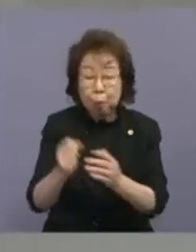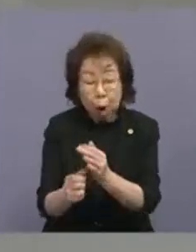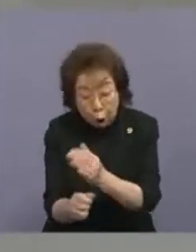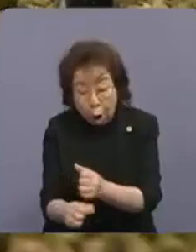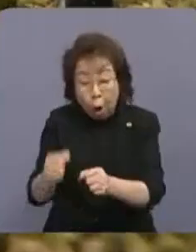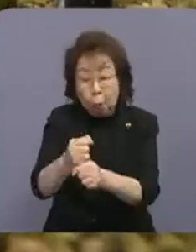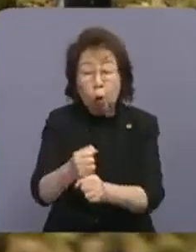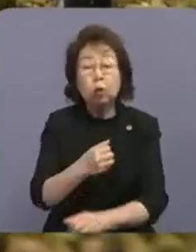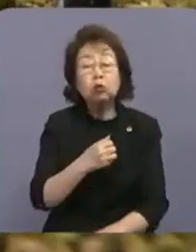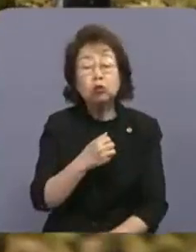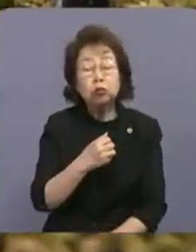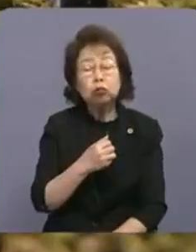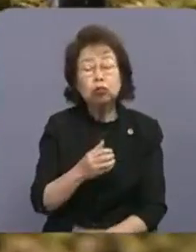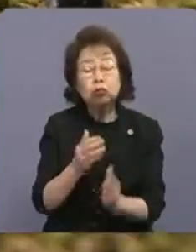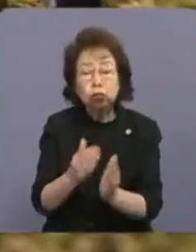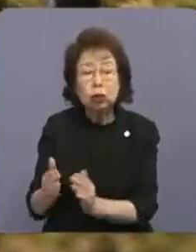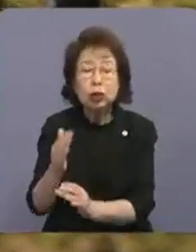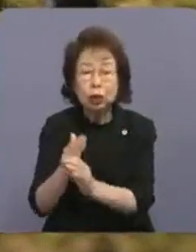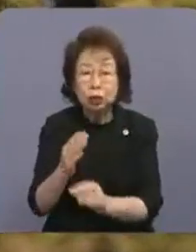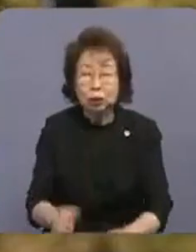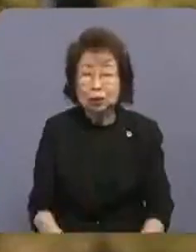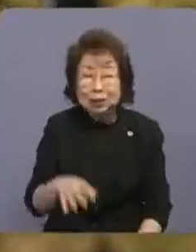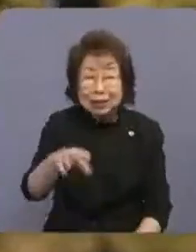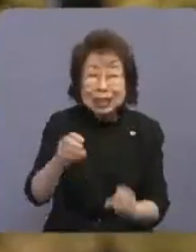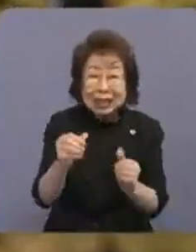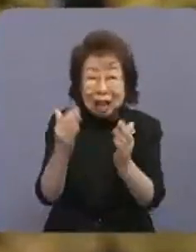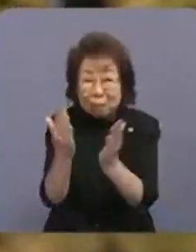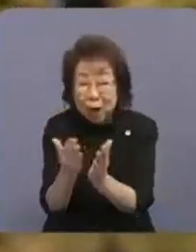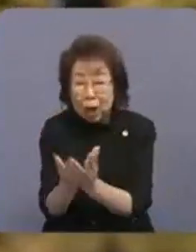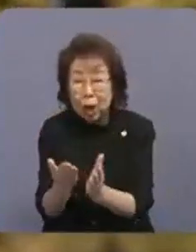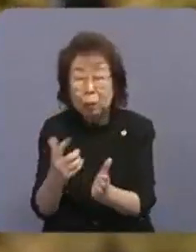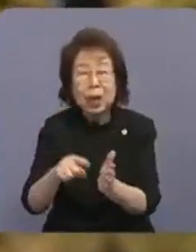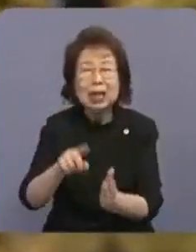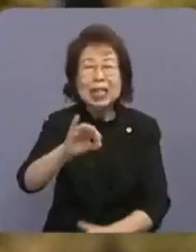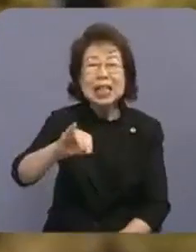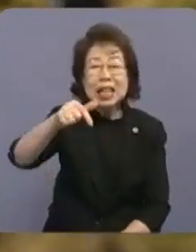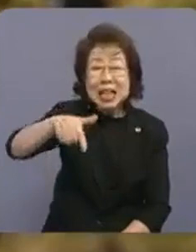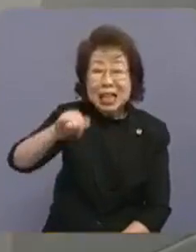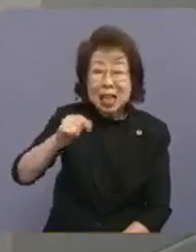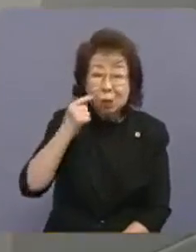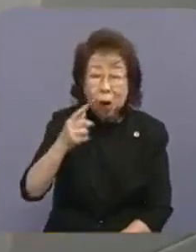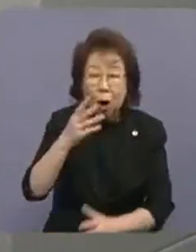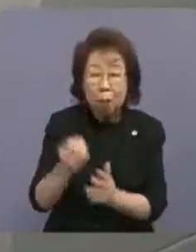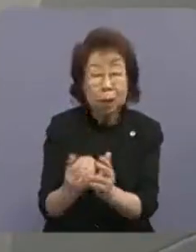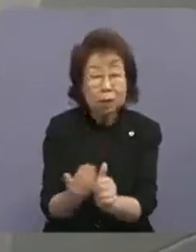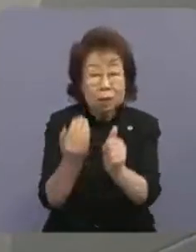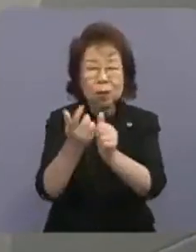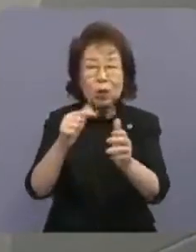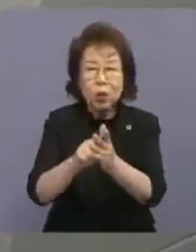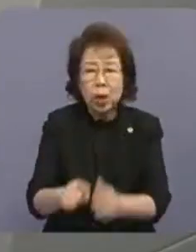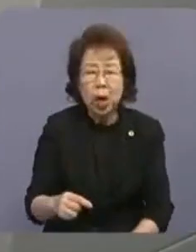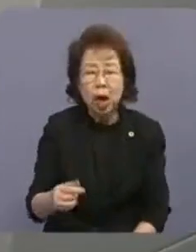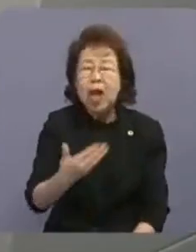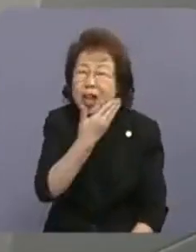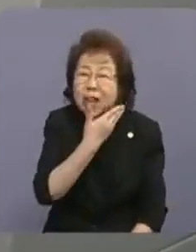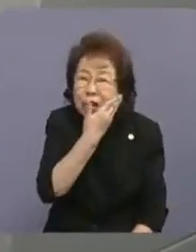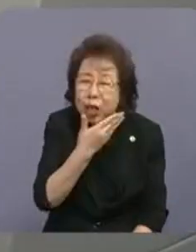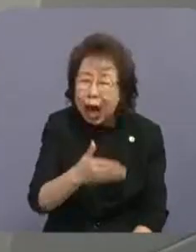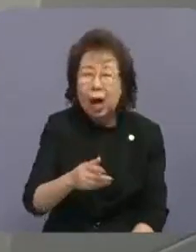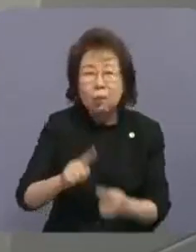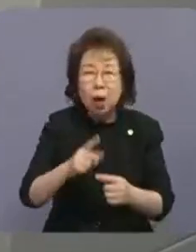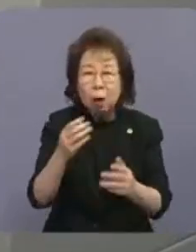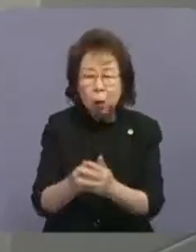진행 중입니다. 토양의 생육 환경에 맞는 이끼를 정하고 생착률을 높이기 위해 영양제와